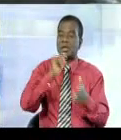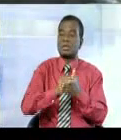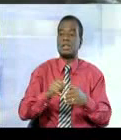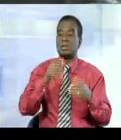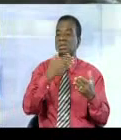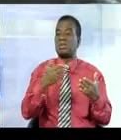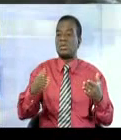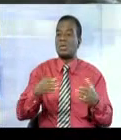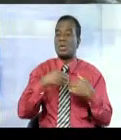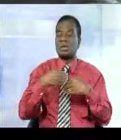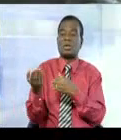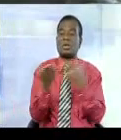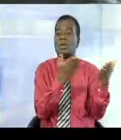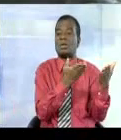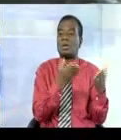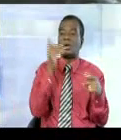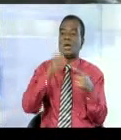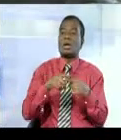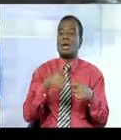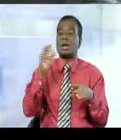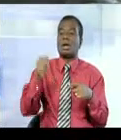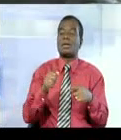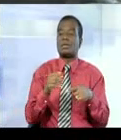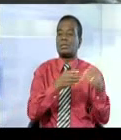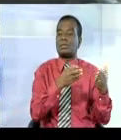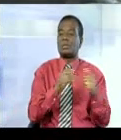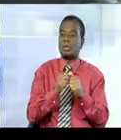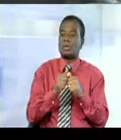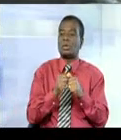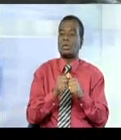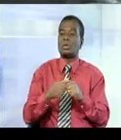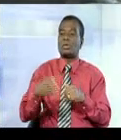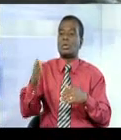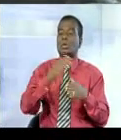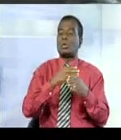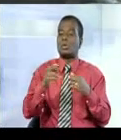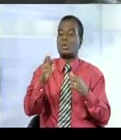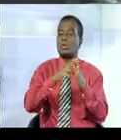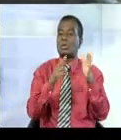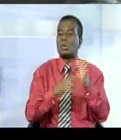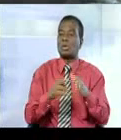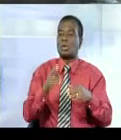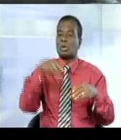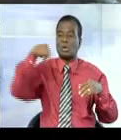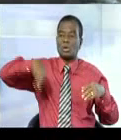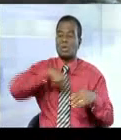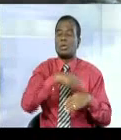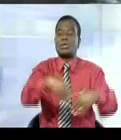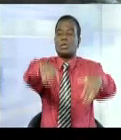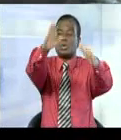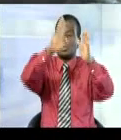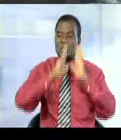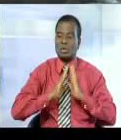produits ont été portés à leur consommation. Le rapport Ducier que nous avons